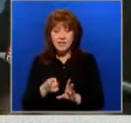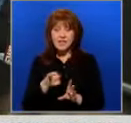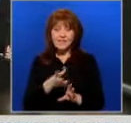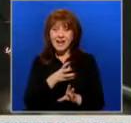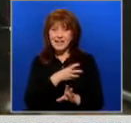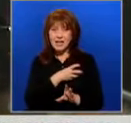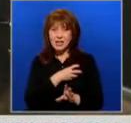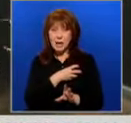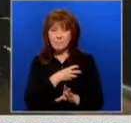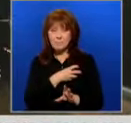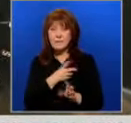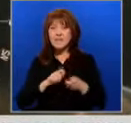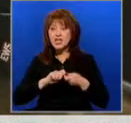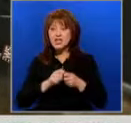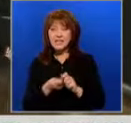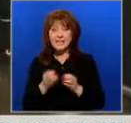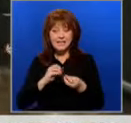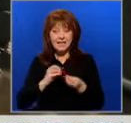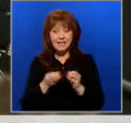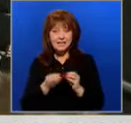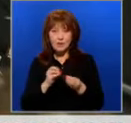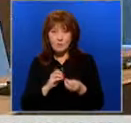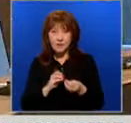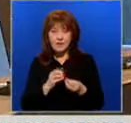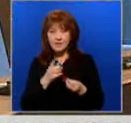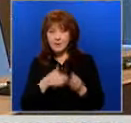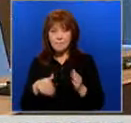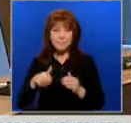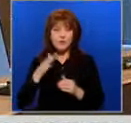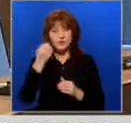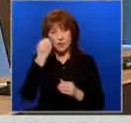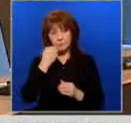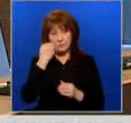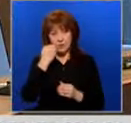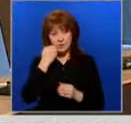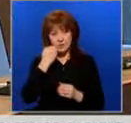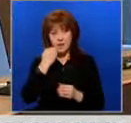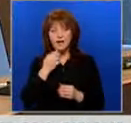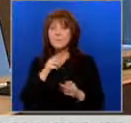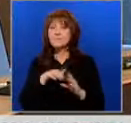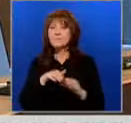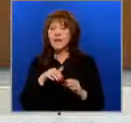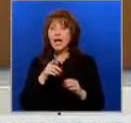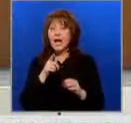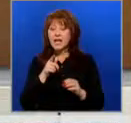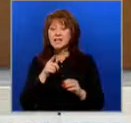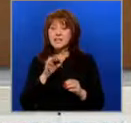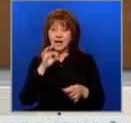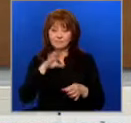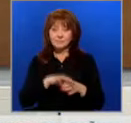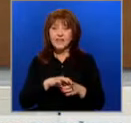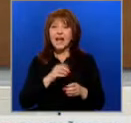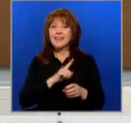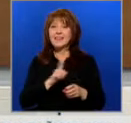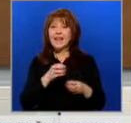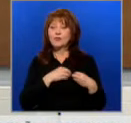от сглобката, които им нанася ППДБ, са повече от ползите. Вотът на недоверие на тема национална сигурност и отбрана, който